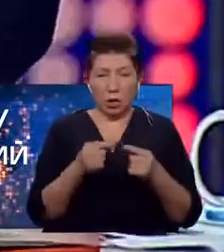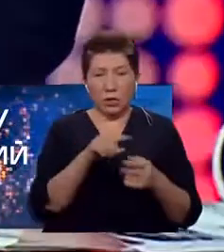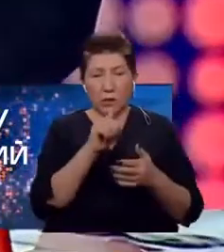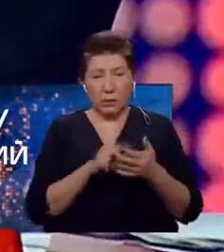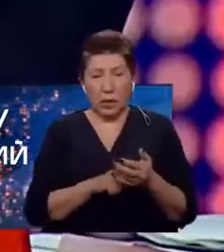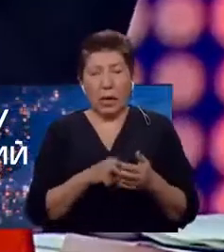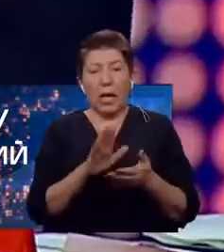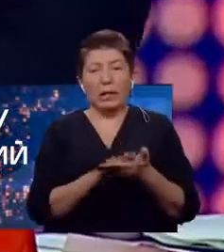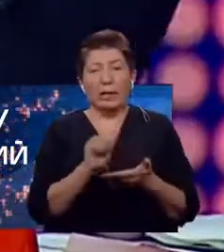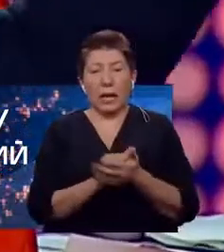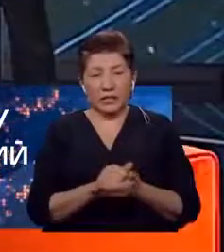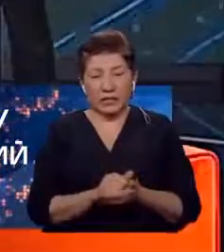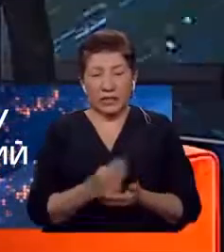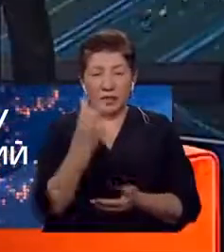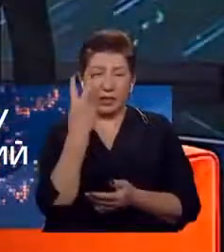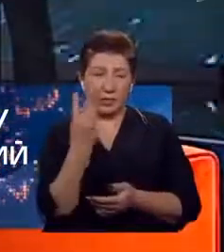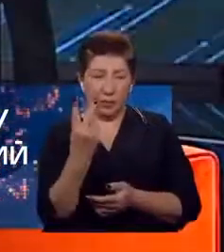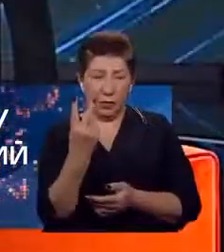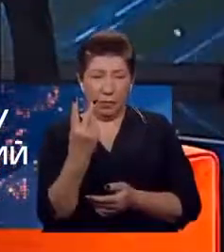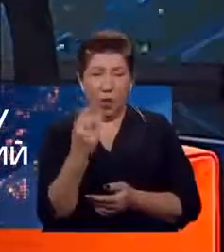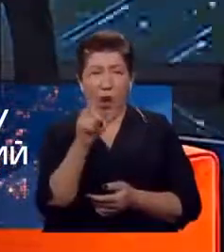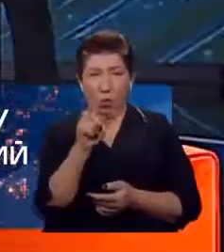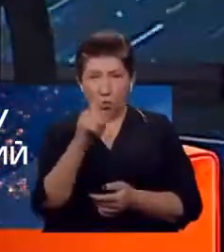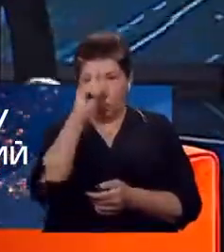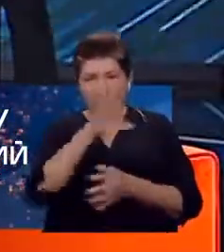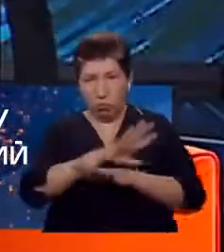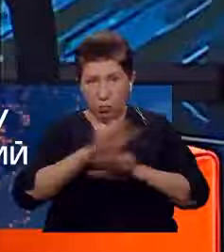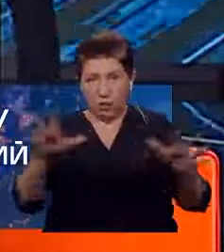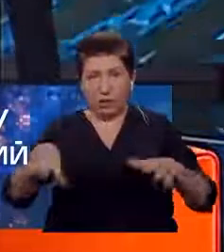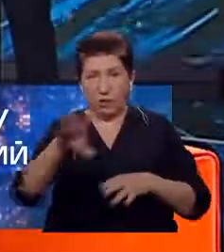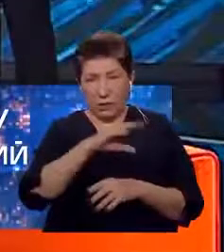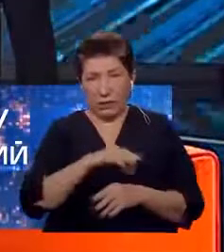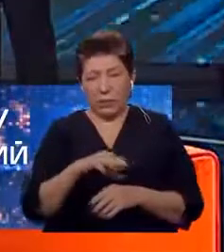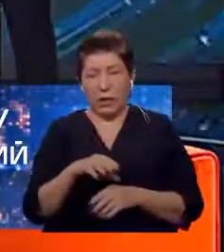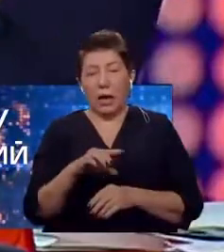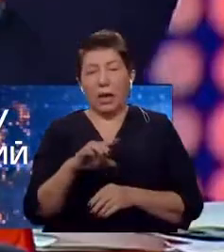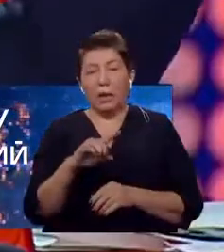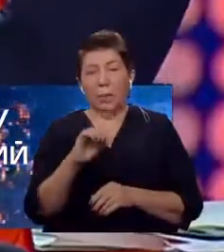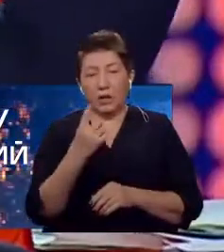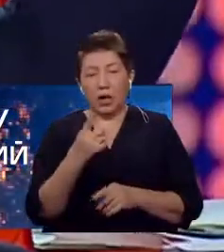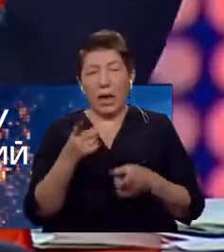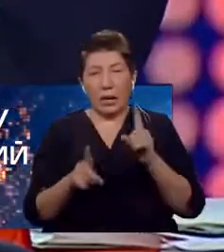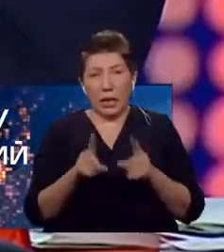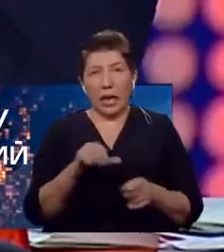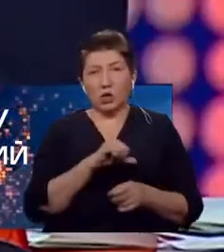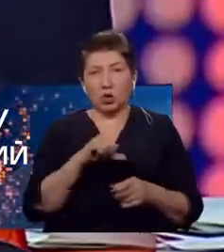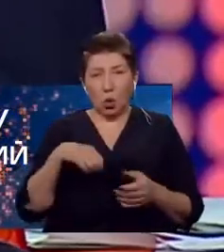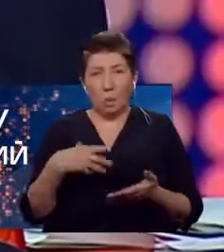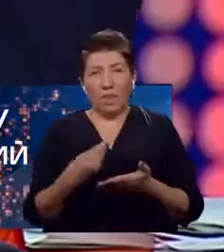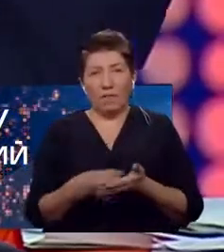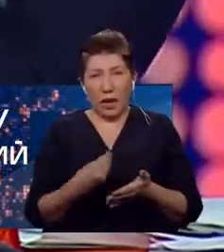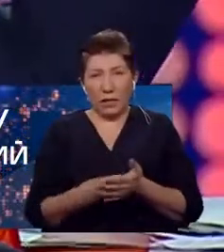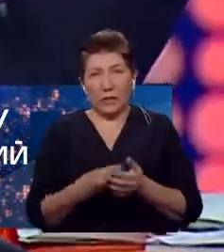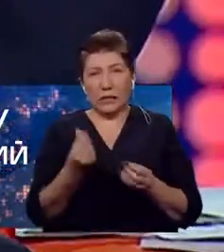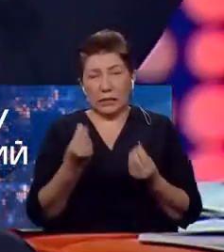У мене є конкретне запитання. Назвіть, будь ласка, дві речі. Людям публічно, всій країні, дві речі. Перше, реальну собівартість